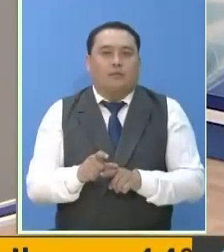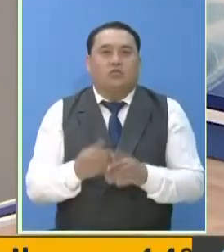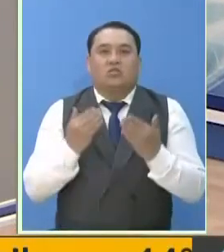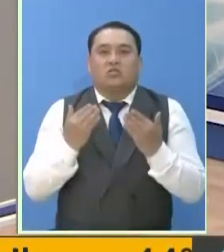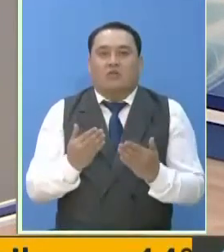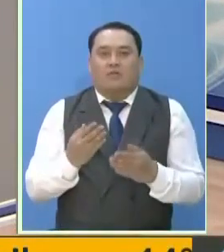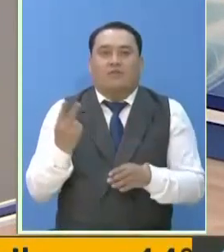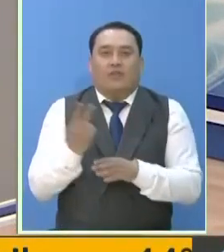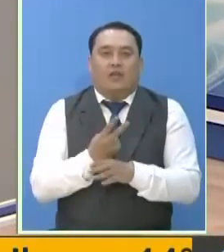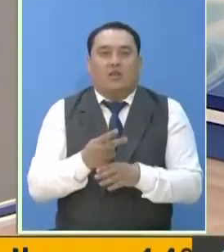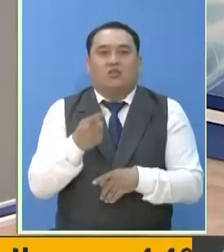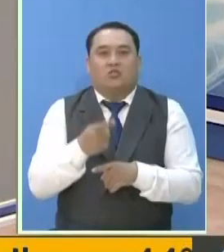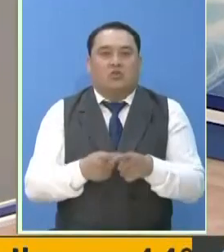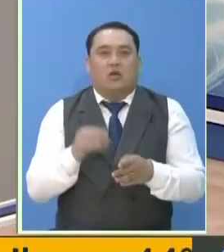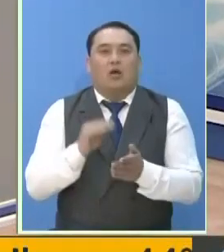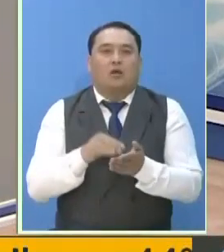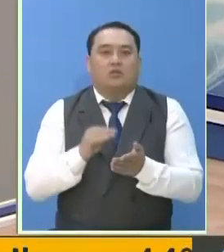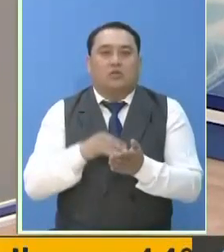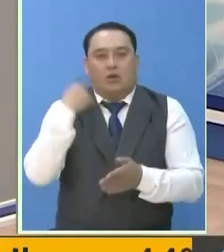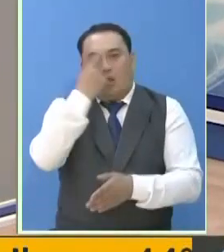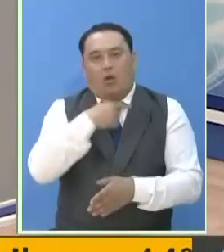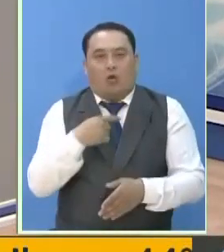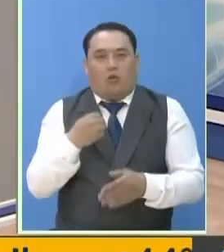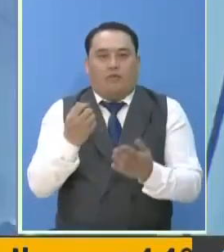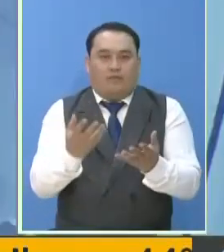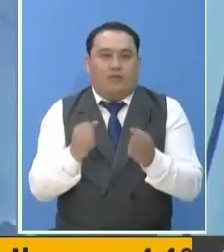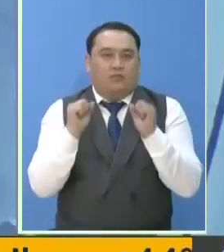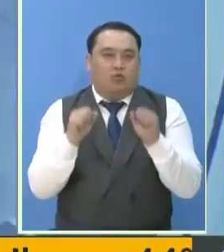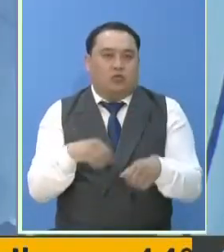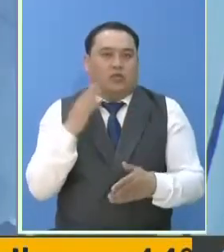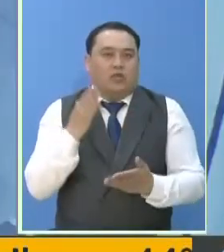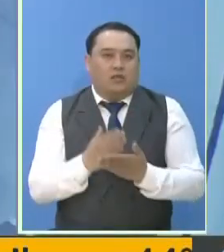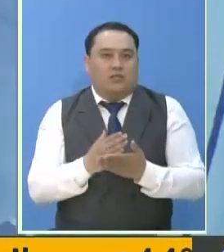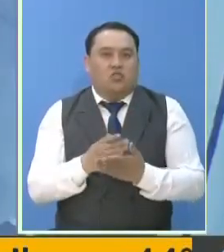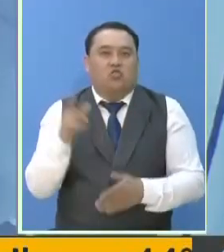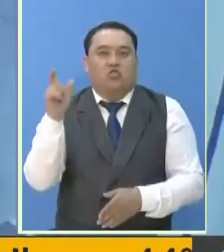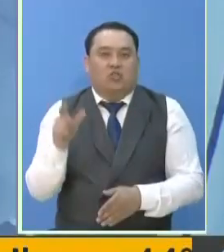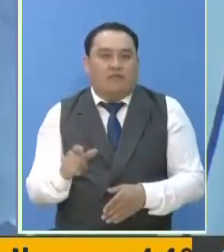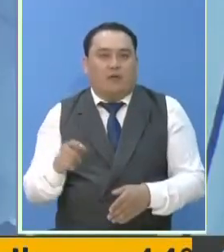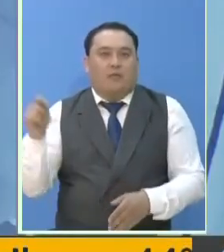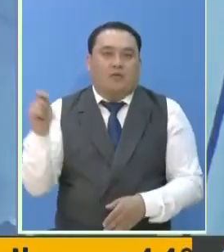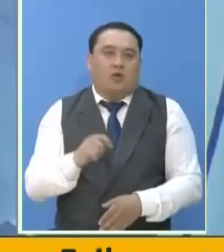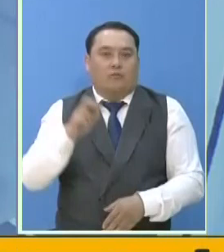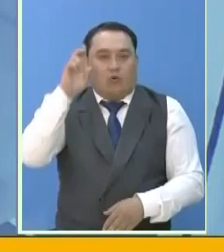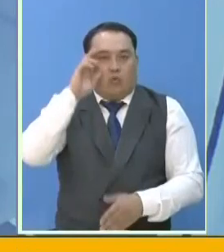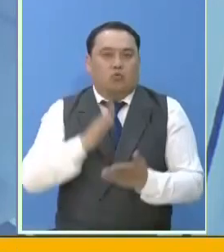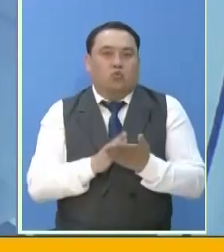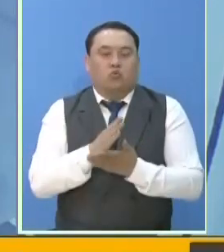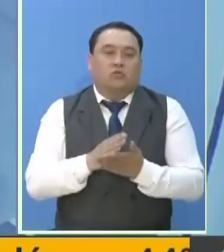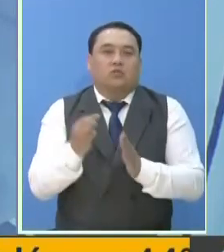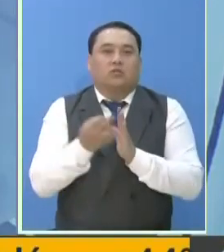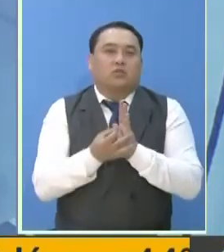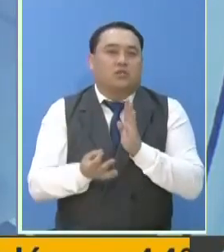сейчас и вторая часть теста на оценку личной компетенции тоже имеет порог. И получается, человек, чтобы прийти на госслужбу, он должен сдать